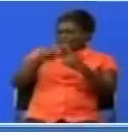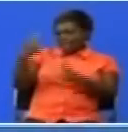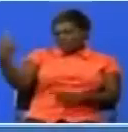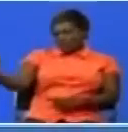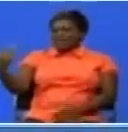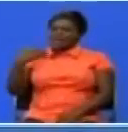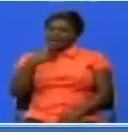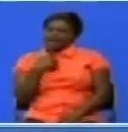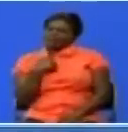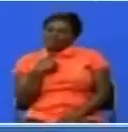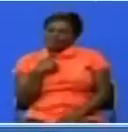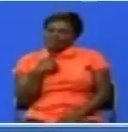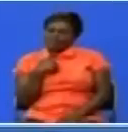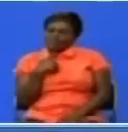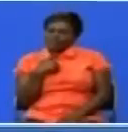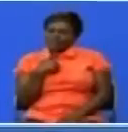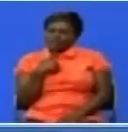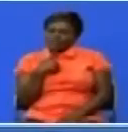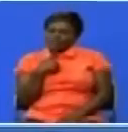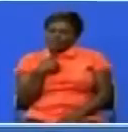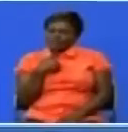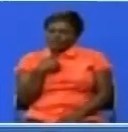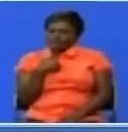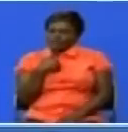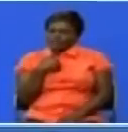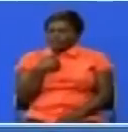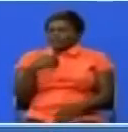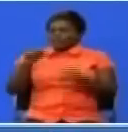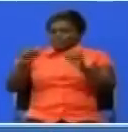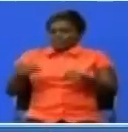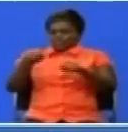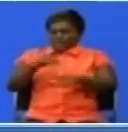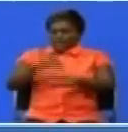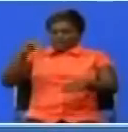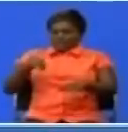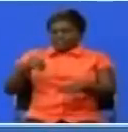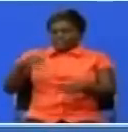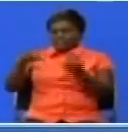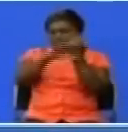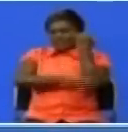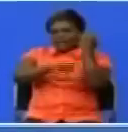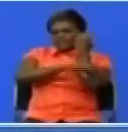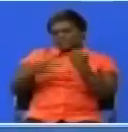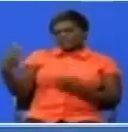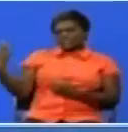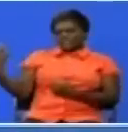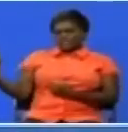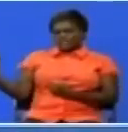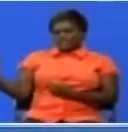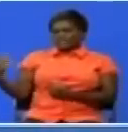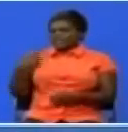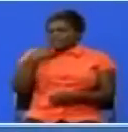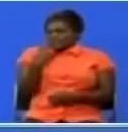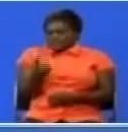ambalo kwa kiasi fulani yameweza kuadhiri nchi hizi tatu, na basi tungeweza kusema